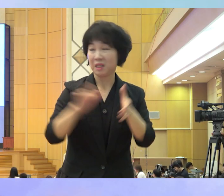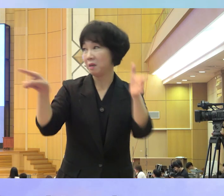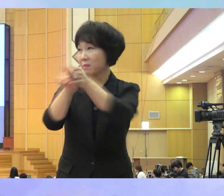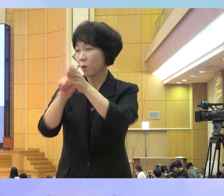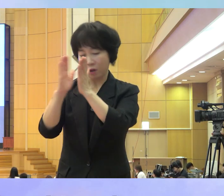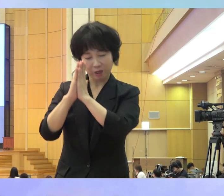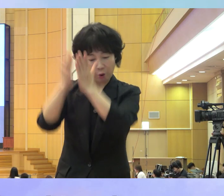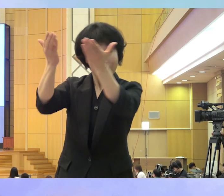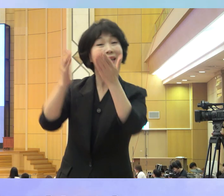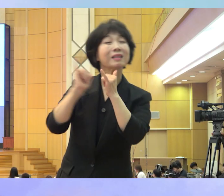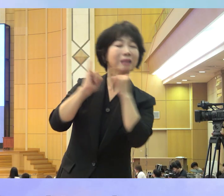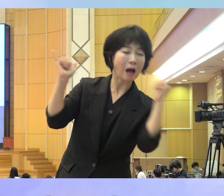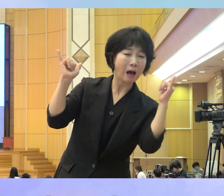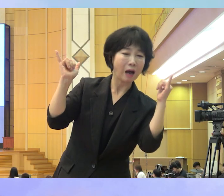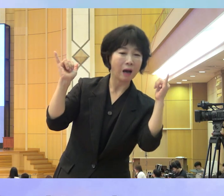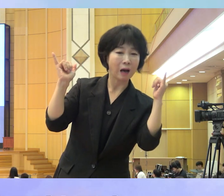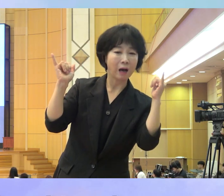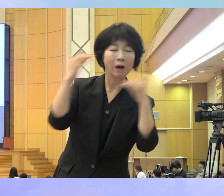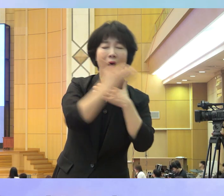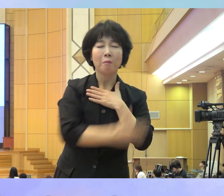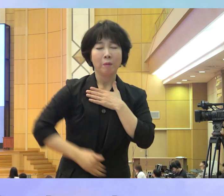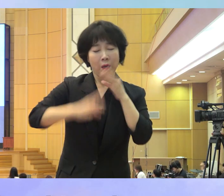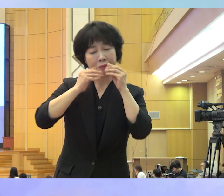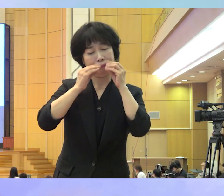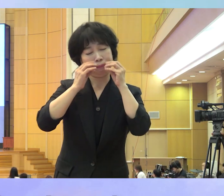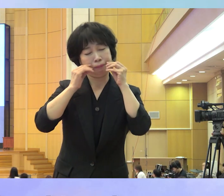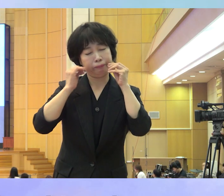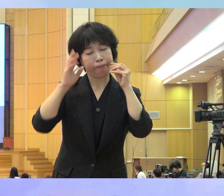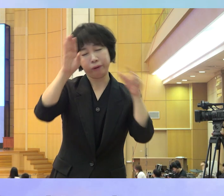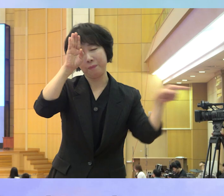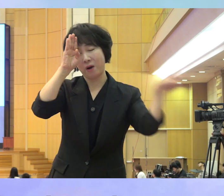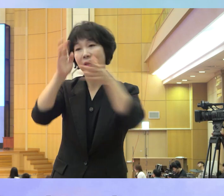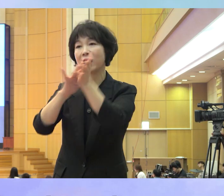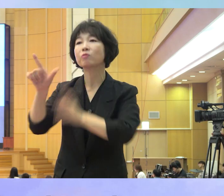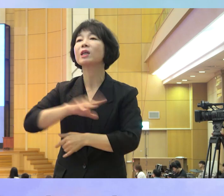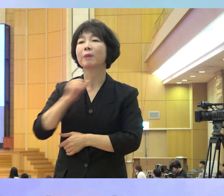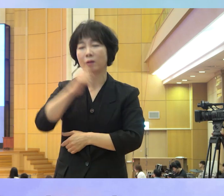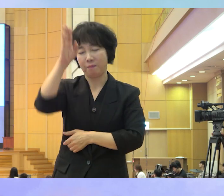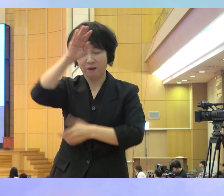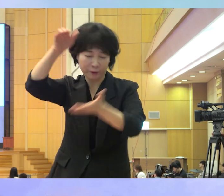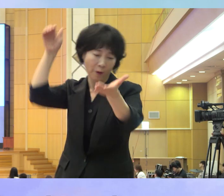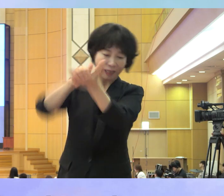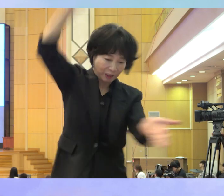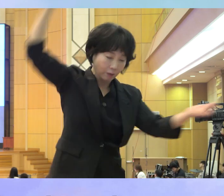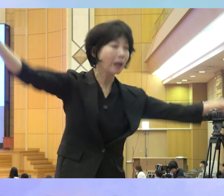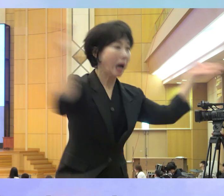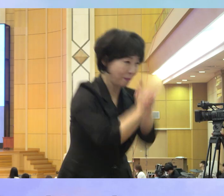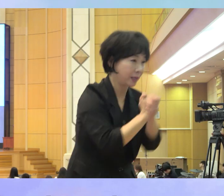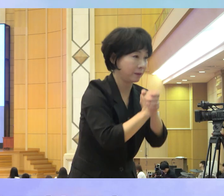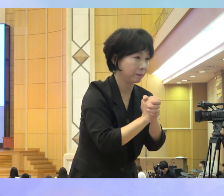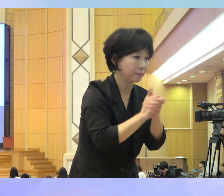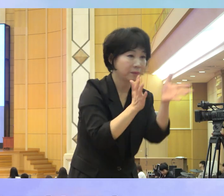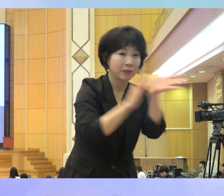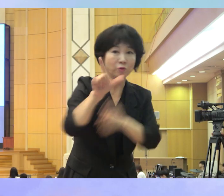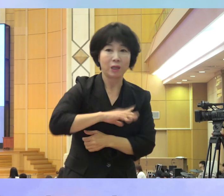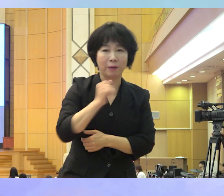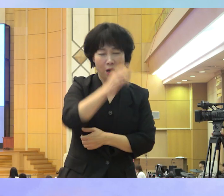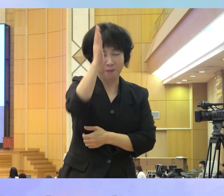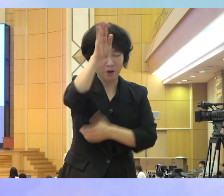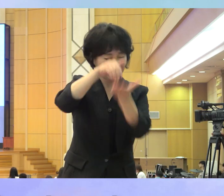믿고 기도받는 자에게 육체 속의 모든 질병은 예수님의 이름으로 떠나갈지어다. 예수의